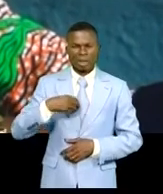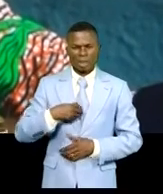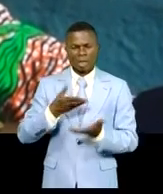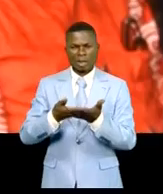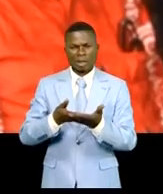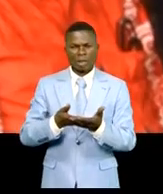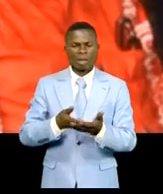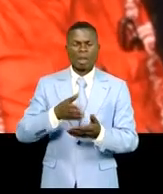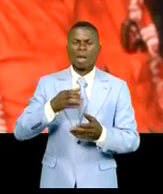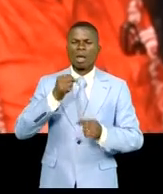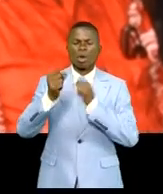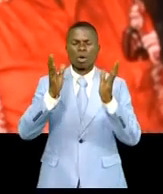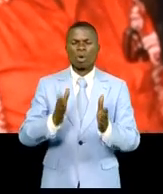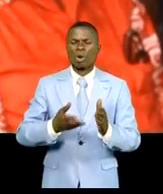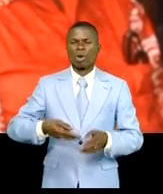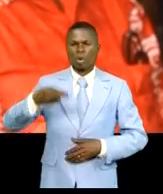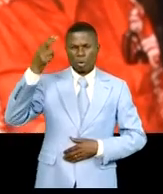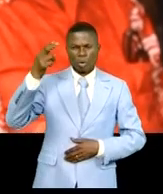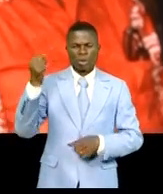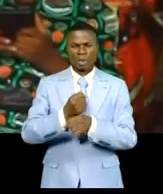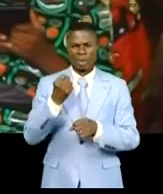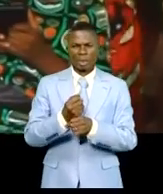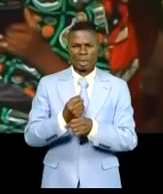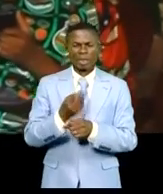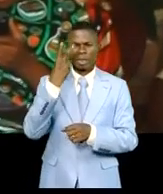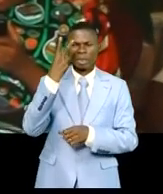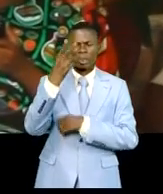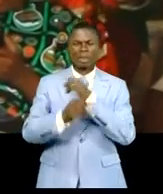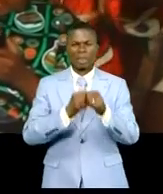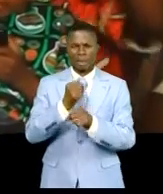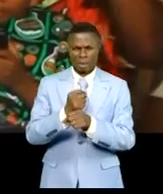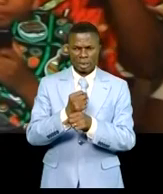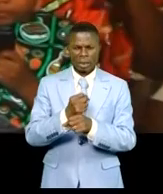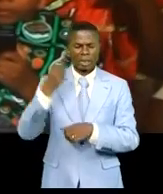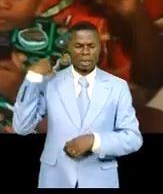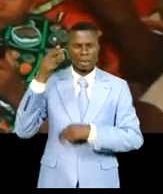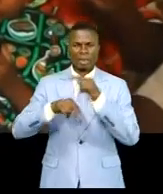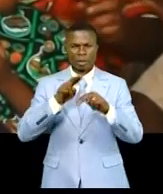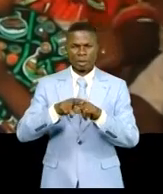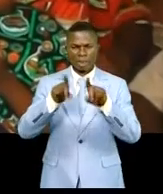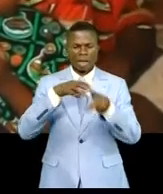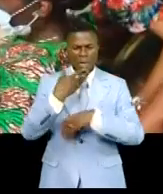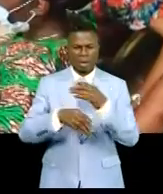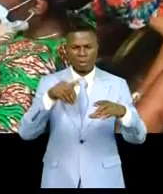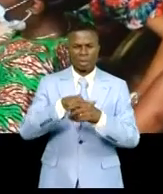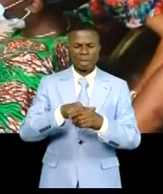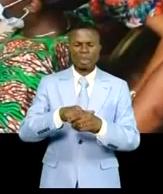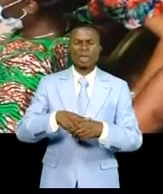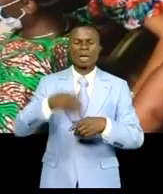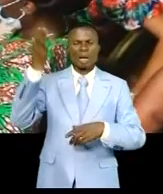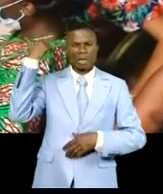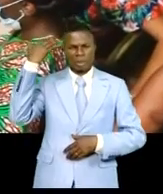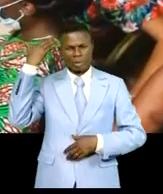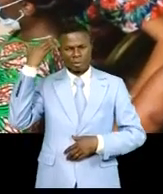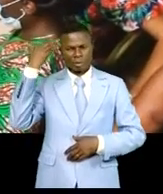bonne connaissance des questions d'État dans l'exercice des mandats successifs des députés nationaux qu'elle a exercé à l'Assemblée nationale.